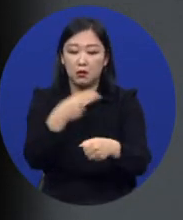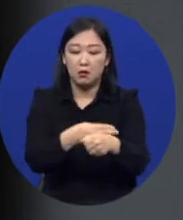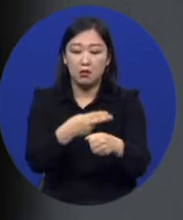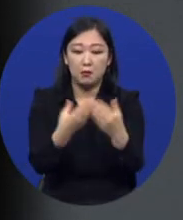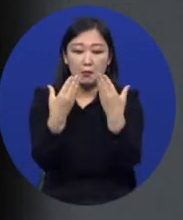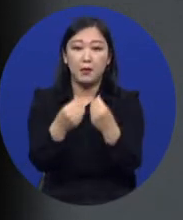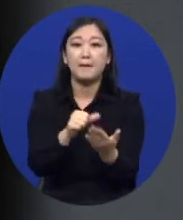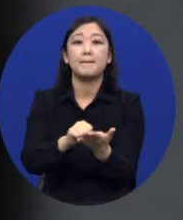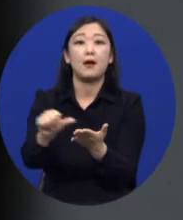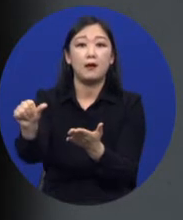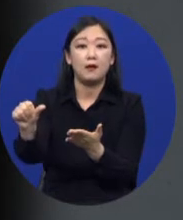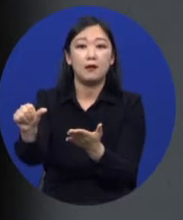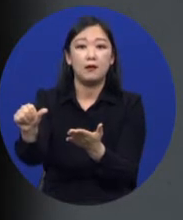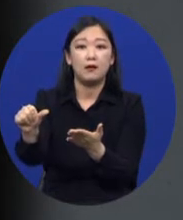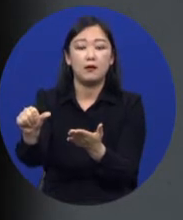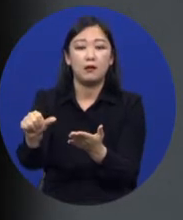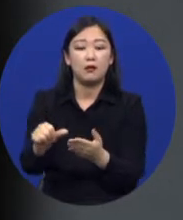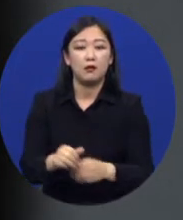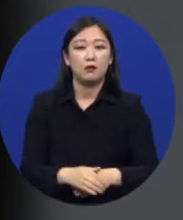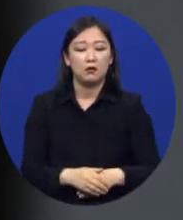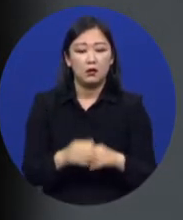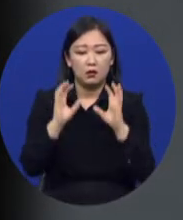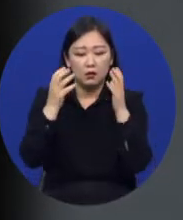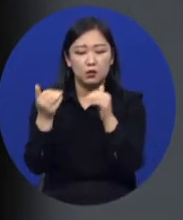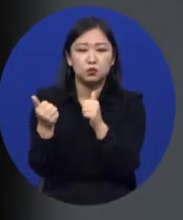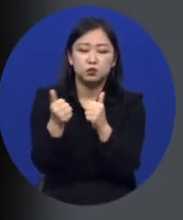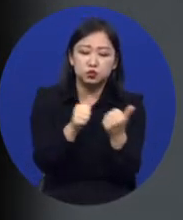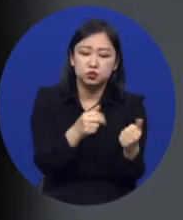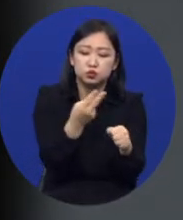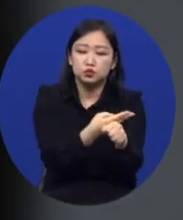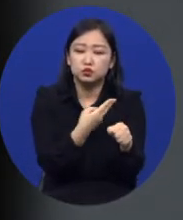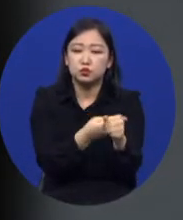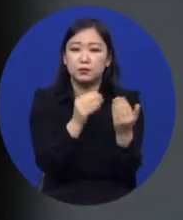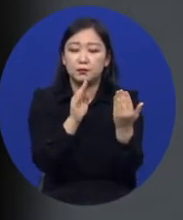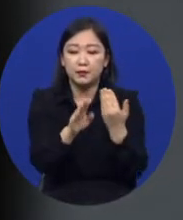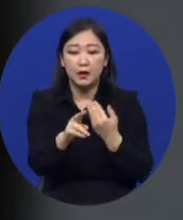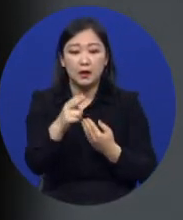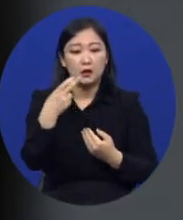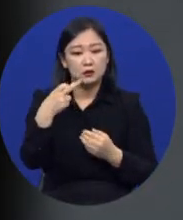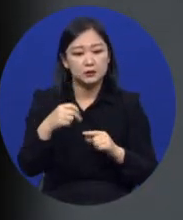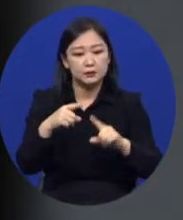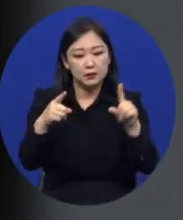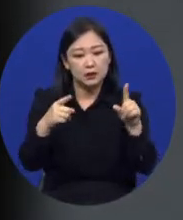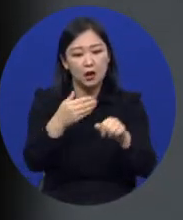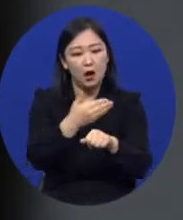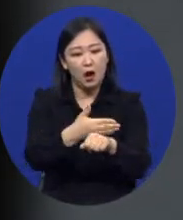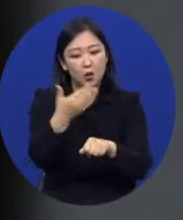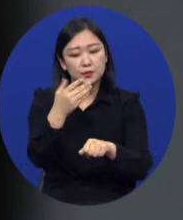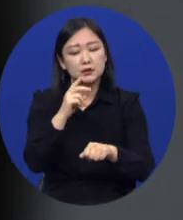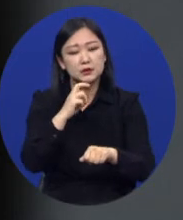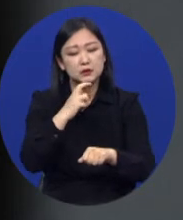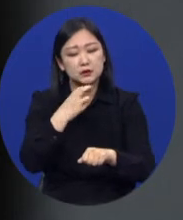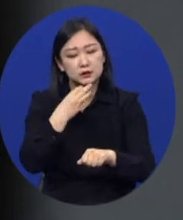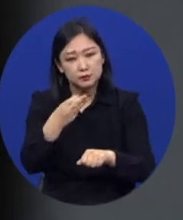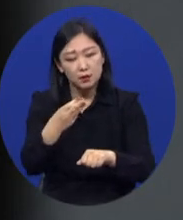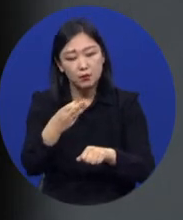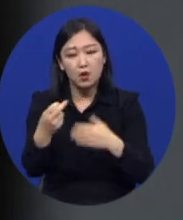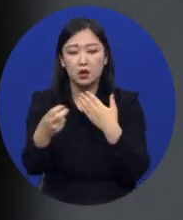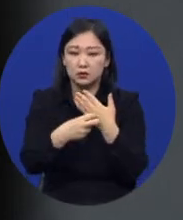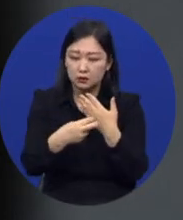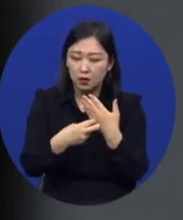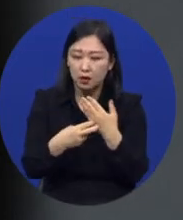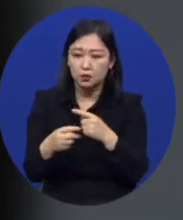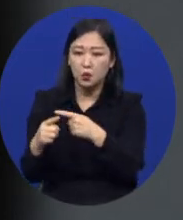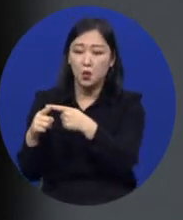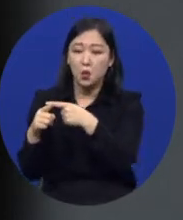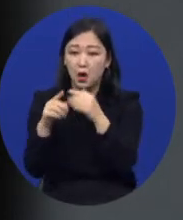삭제 됐습니다 그리고 영화가 숨진 뒤 2시간 뒤인 12일 오후 9시 13분에 는 의사 처방 과가 로서